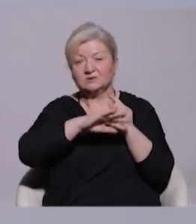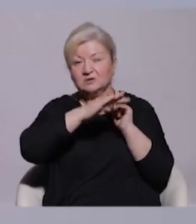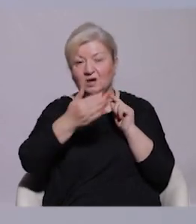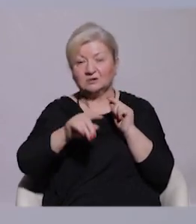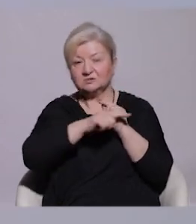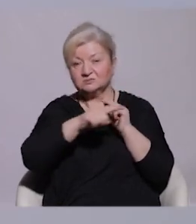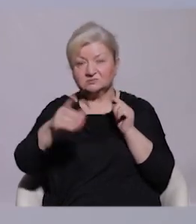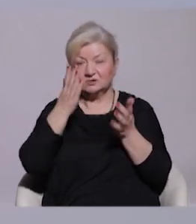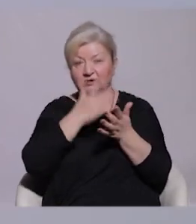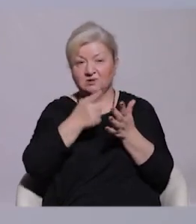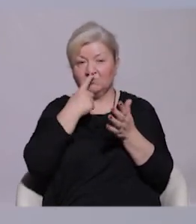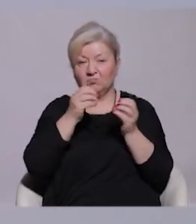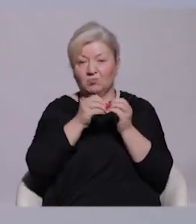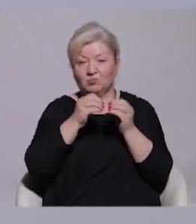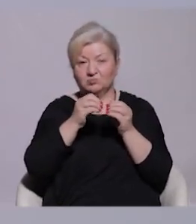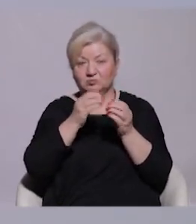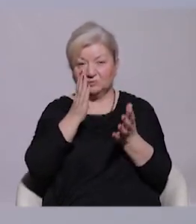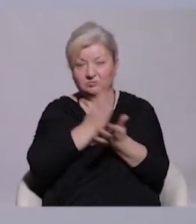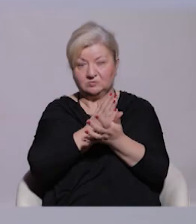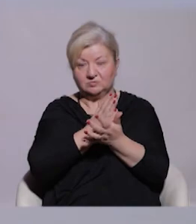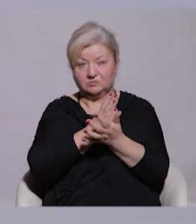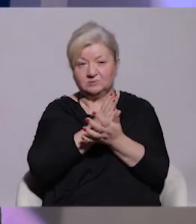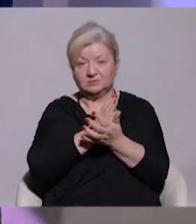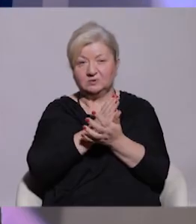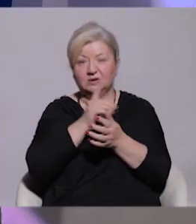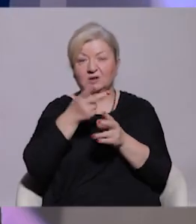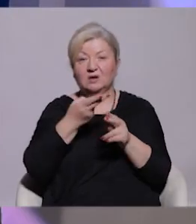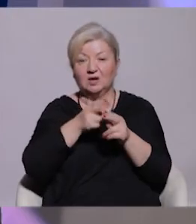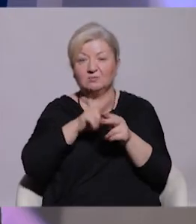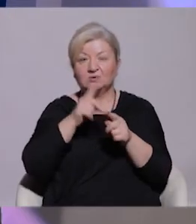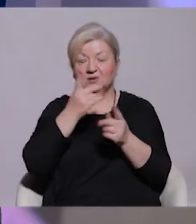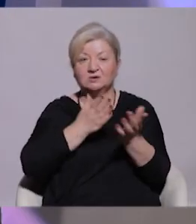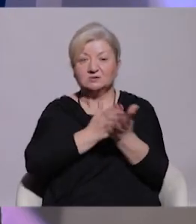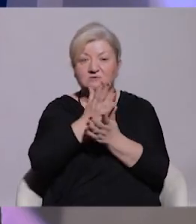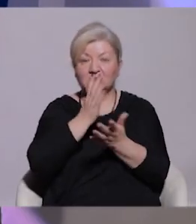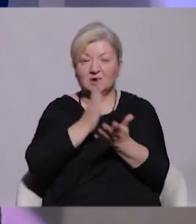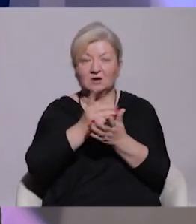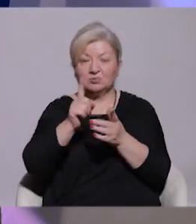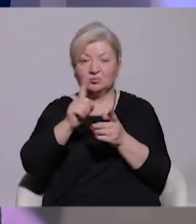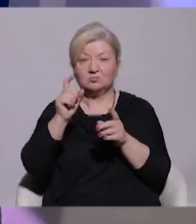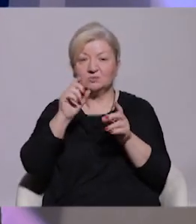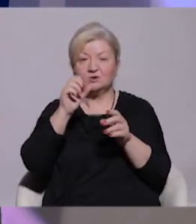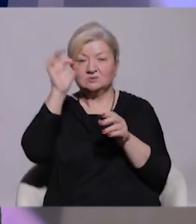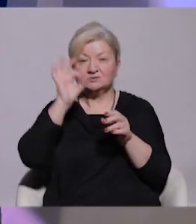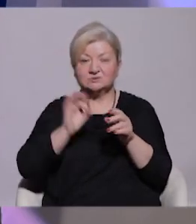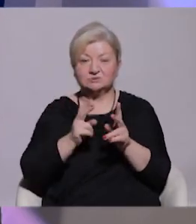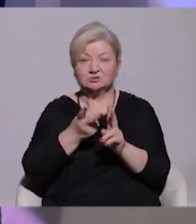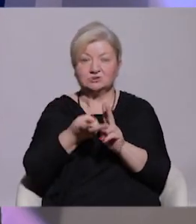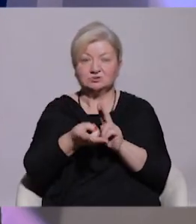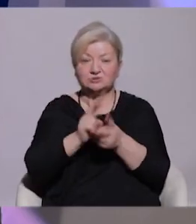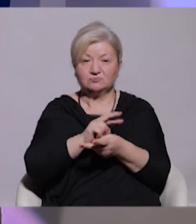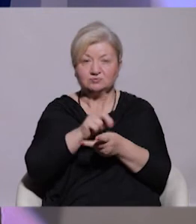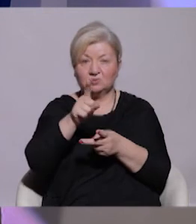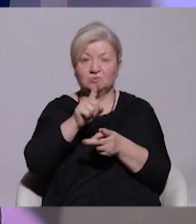ეს 0,5 მეტრია და მუდმივია, ხო? ამიტომ ერთადერთი გზა, რომ მე სიხშირე შევცვალო, არის, რომ